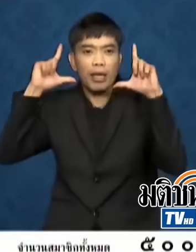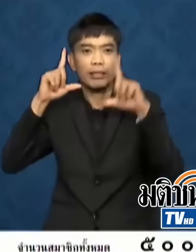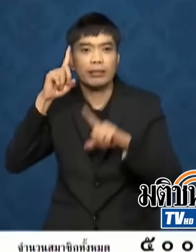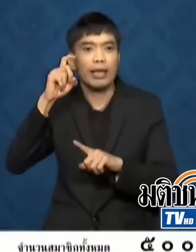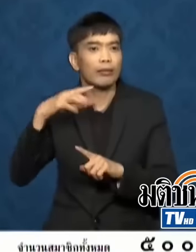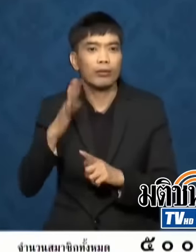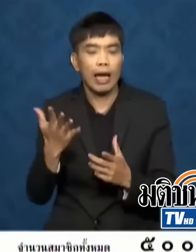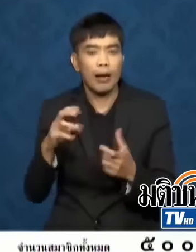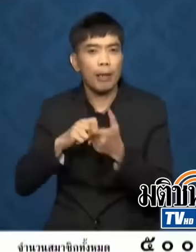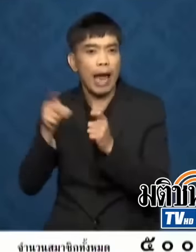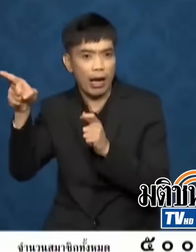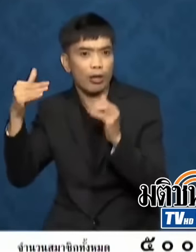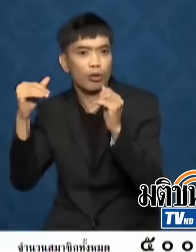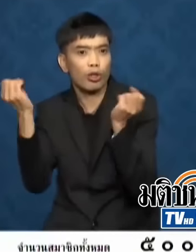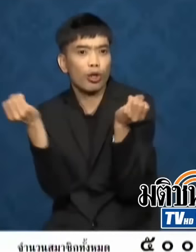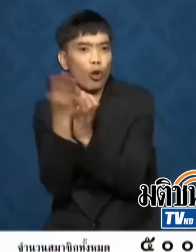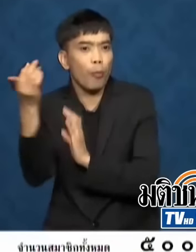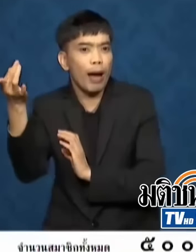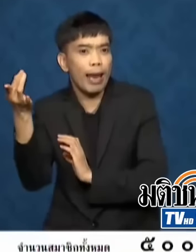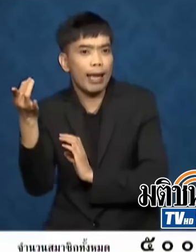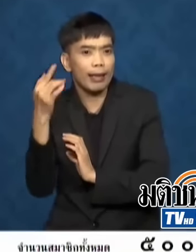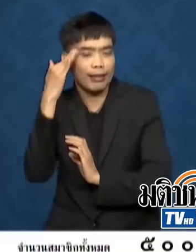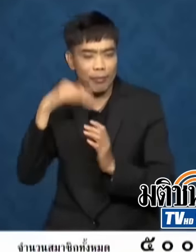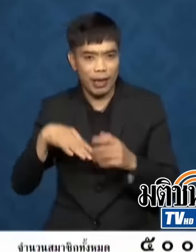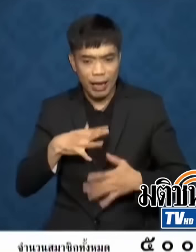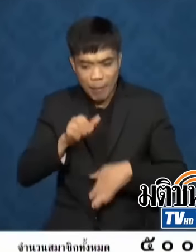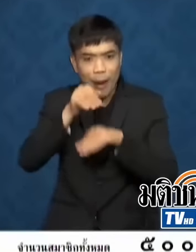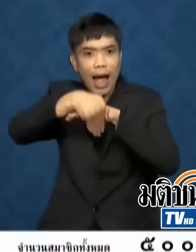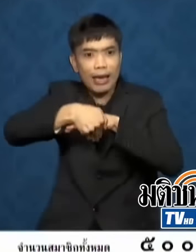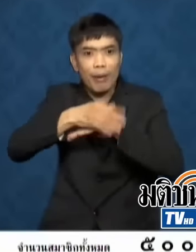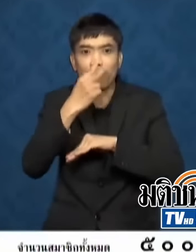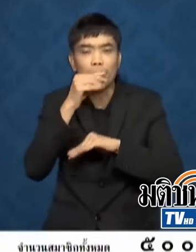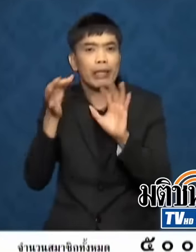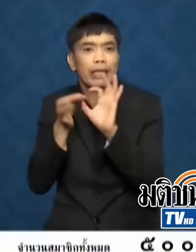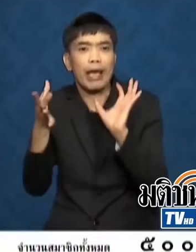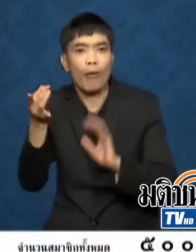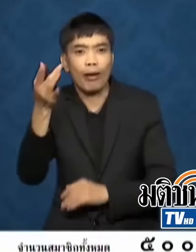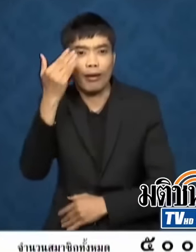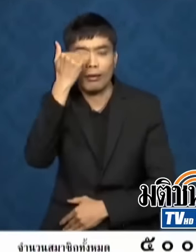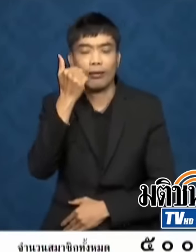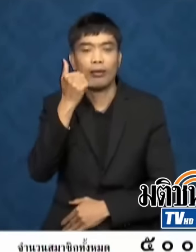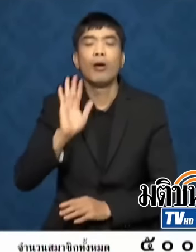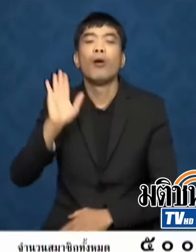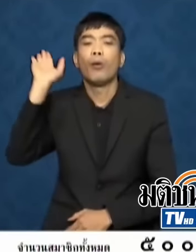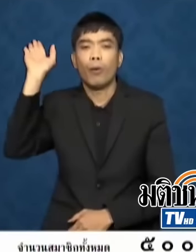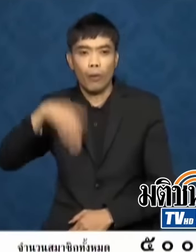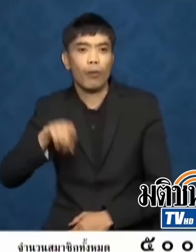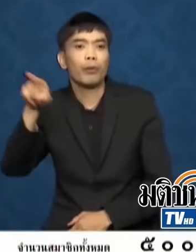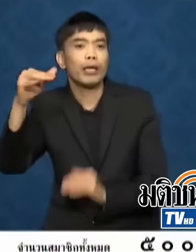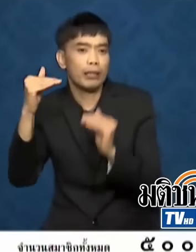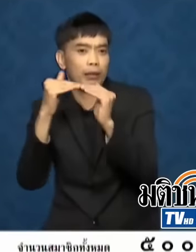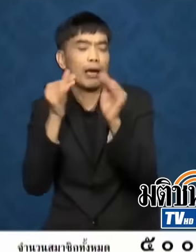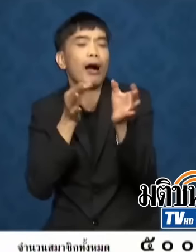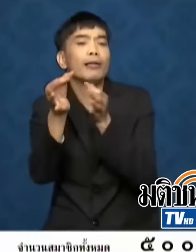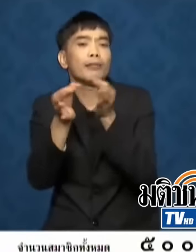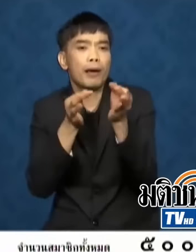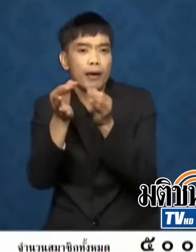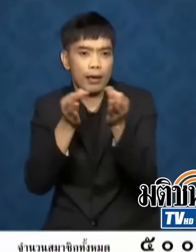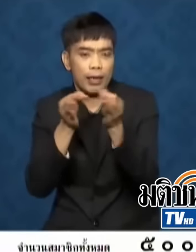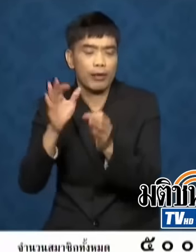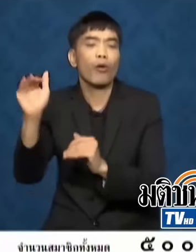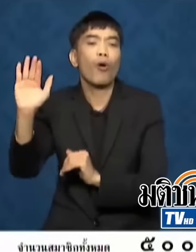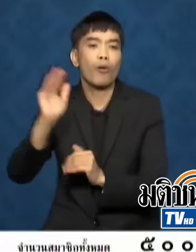หายท่านตรงไหน มันไม่เพียงพอเลย ครับอันนี้ก็ไปท่านพยายามอธิบายไปในทางที่ท่านรัฐมนตรี